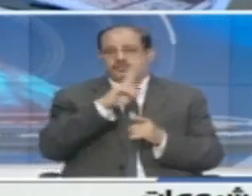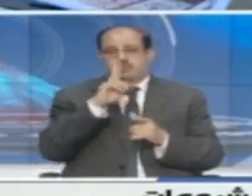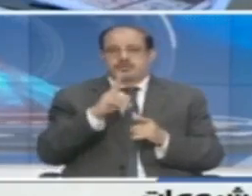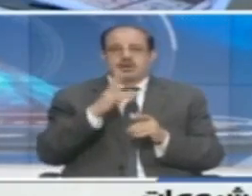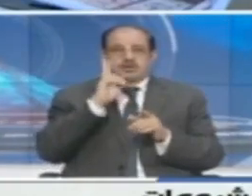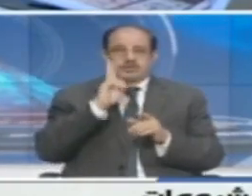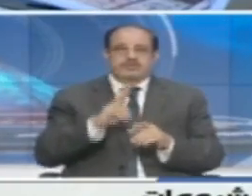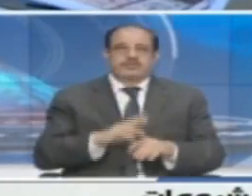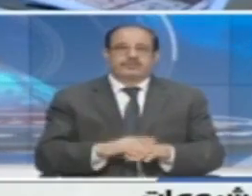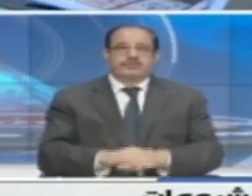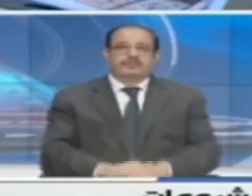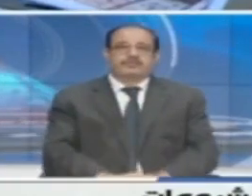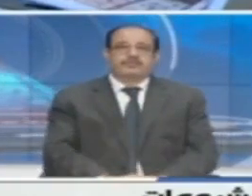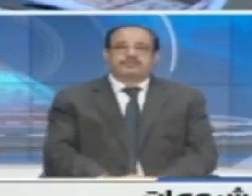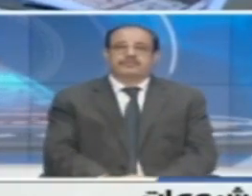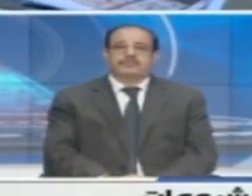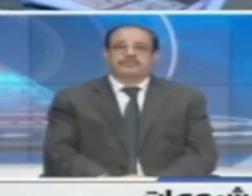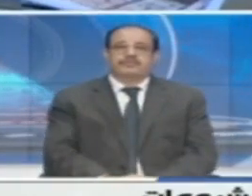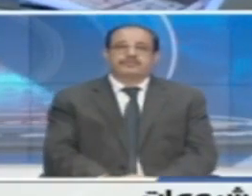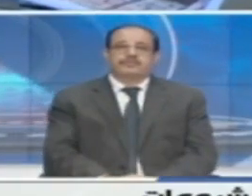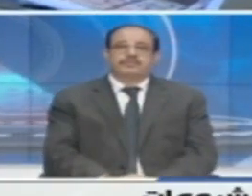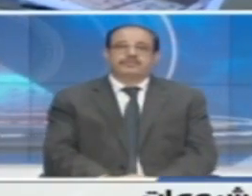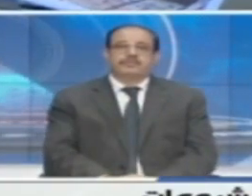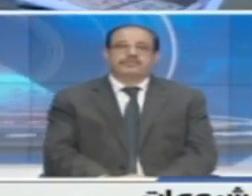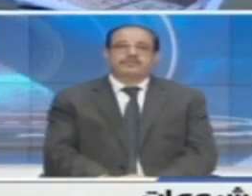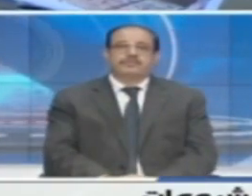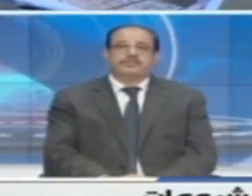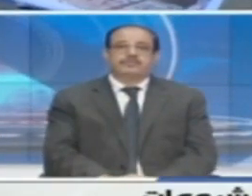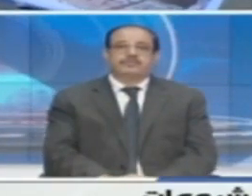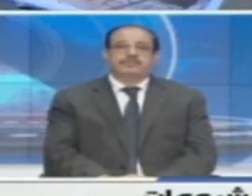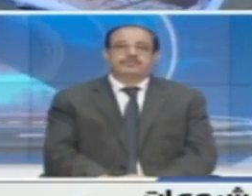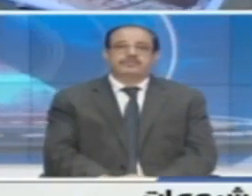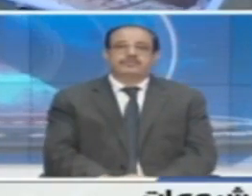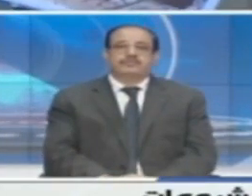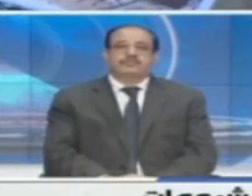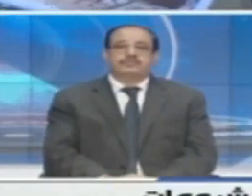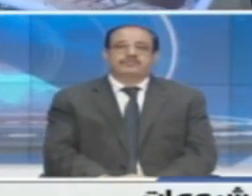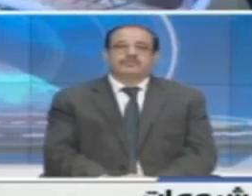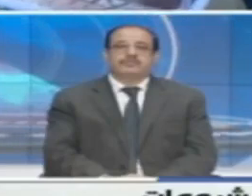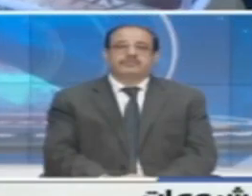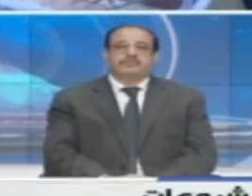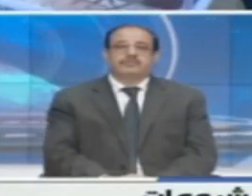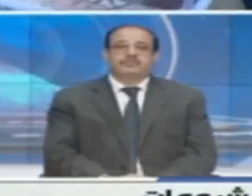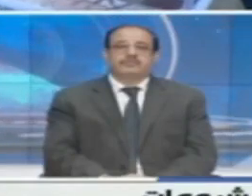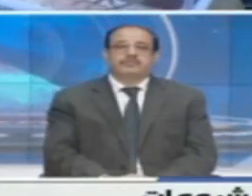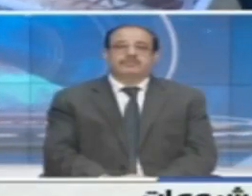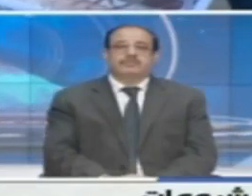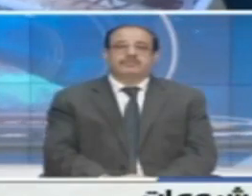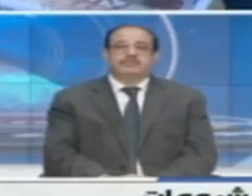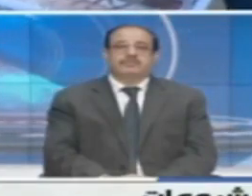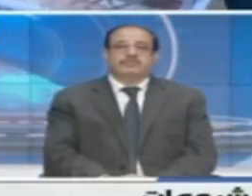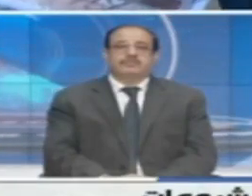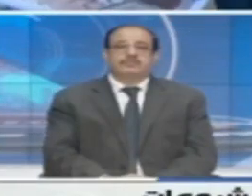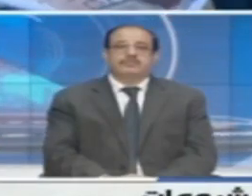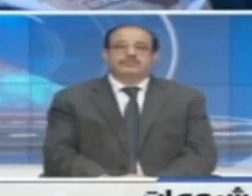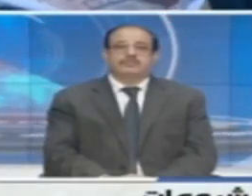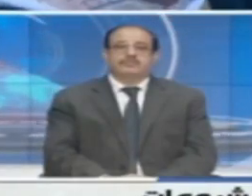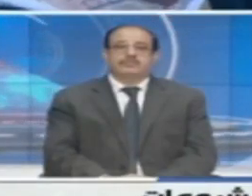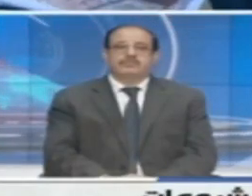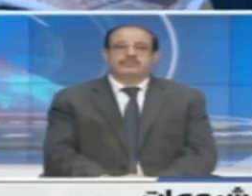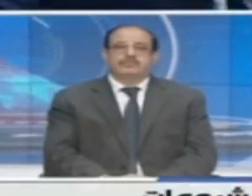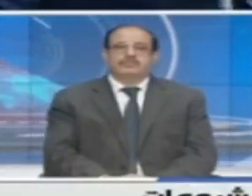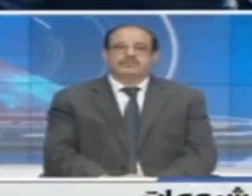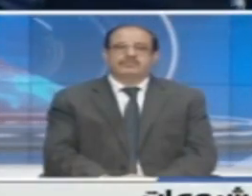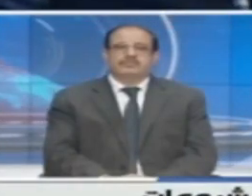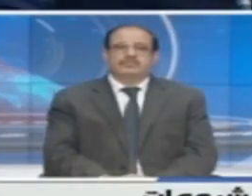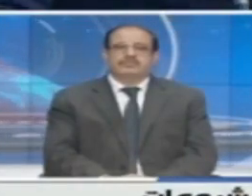انتهت. لو رحنا على اللوحه الثانيه فخامه الرئيس، دي المخطط بتاع منطقه الفنون، مسجد مالك الملك